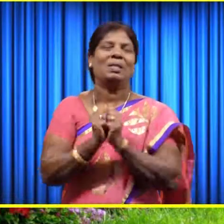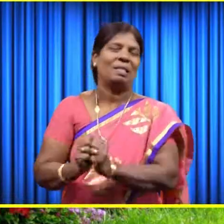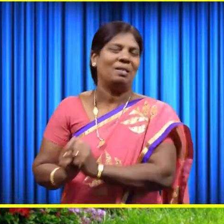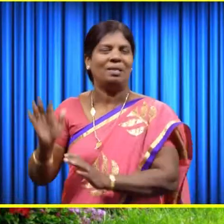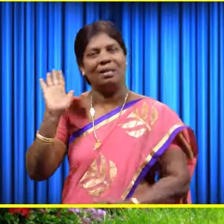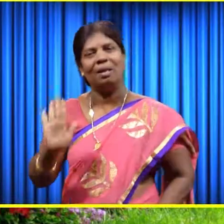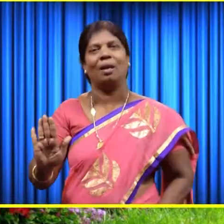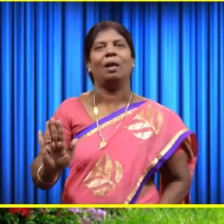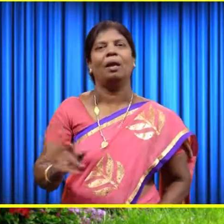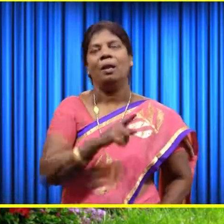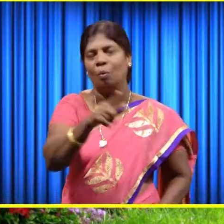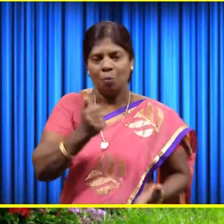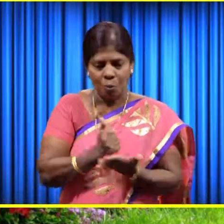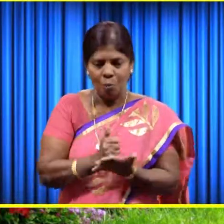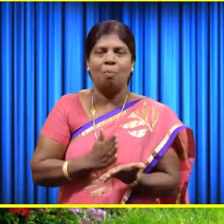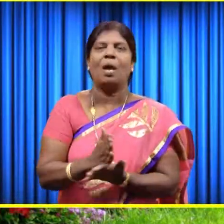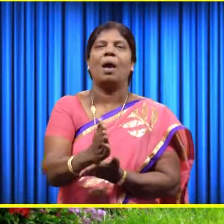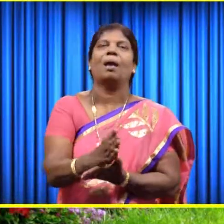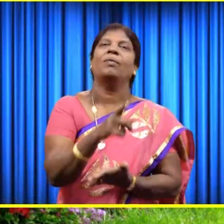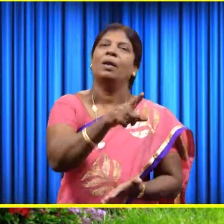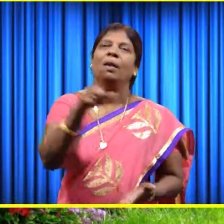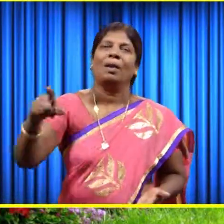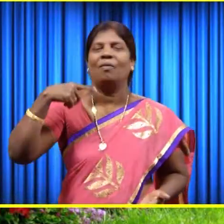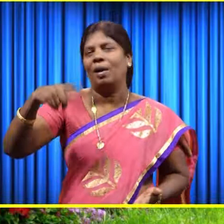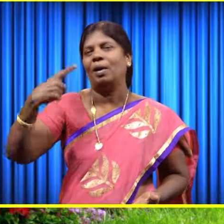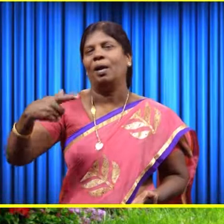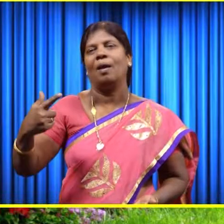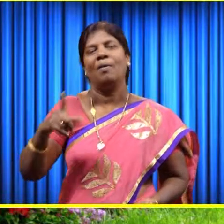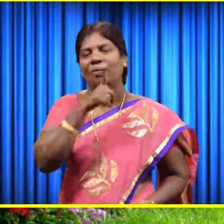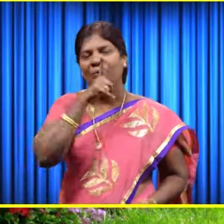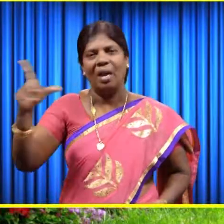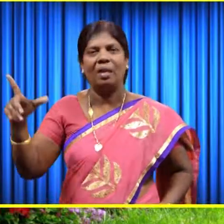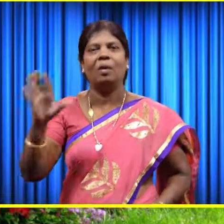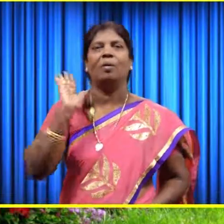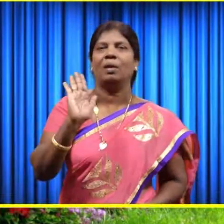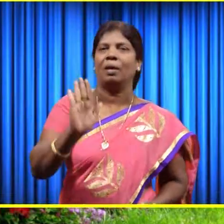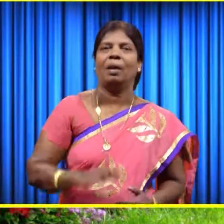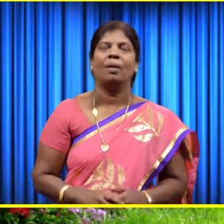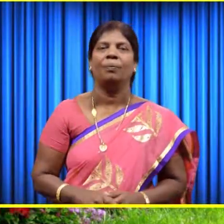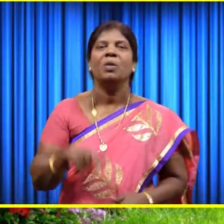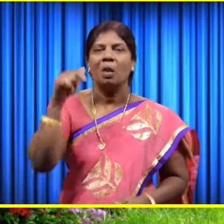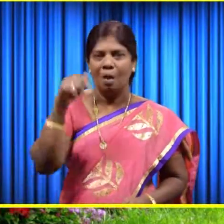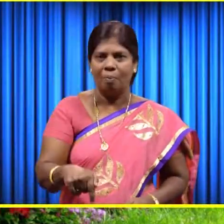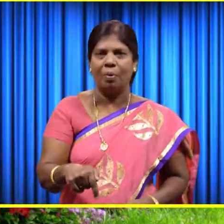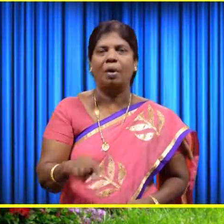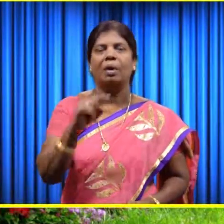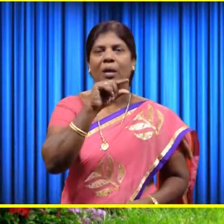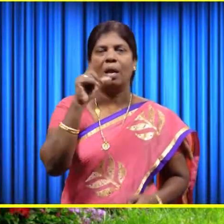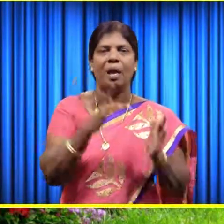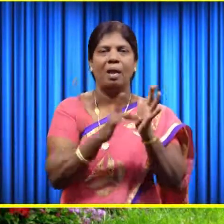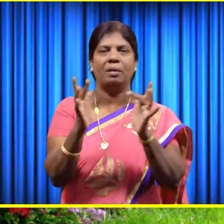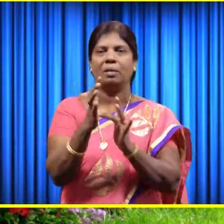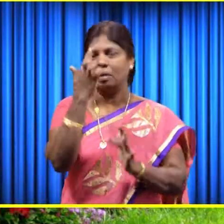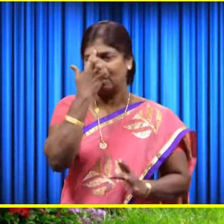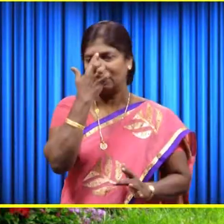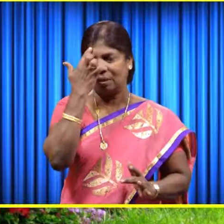செய்திருக்கிறேனே என்று நீங்கள் உண்மையிலே வாழ்க்கையிலே நீங்கள் வேதனையோடு இருக்கிறீர்களா? இதோ நான் சொல்லும் இந்த இயேசு